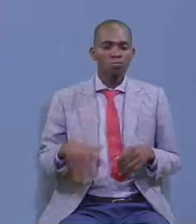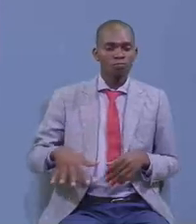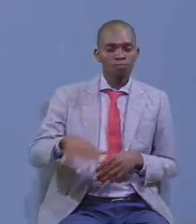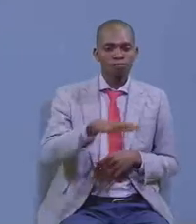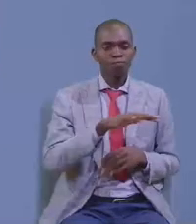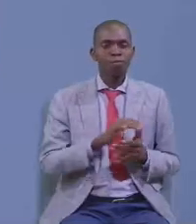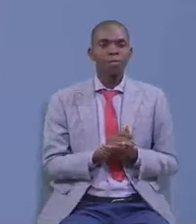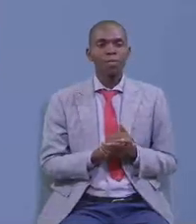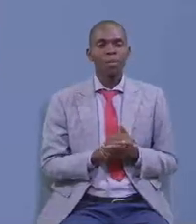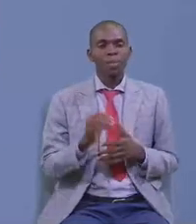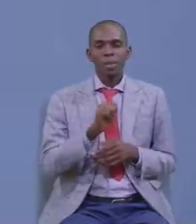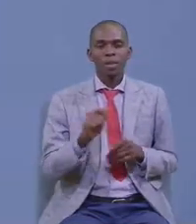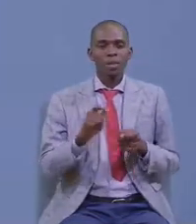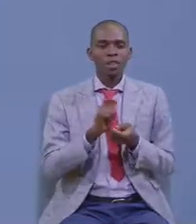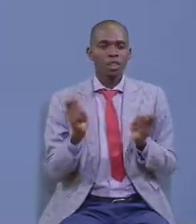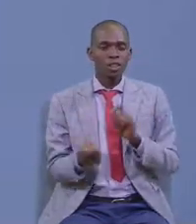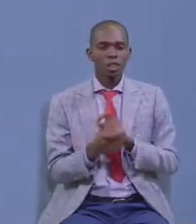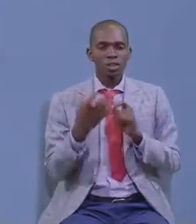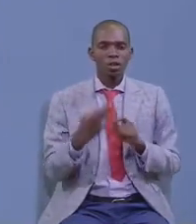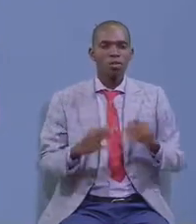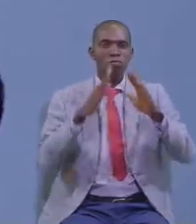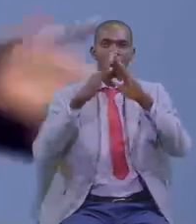le changement de ville,